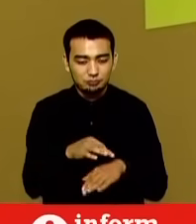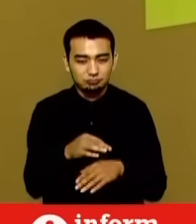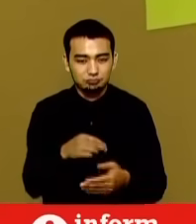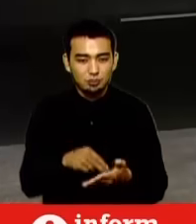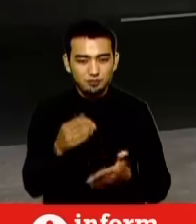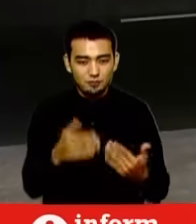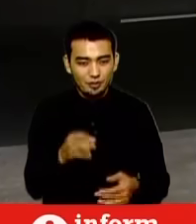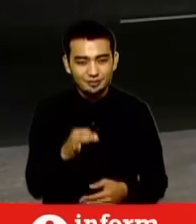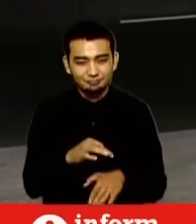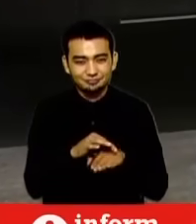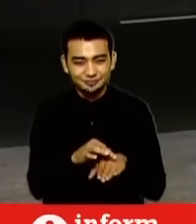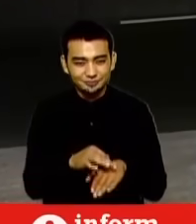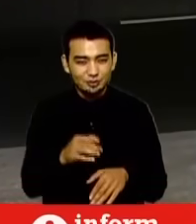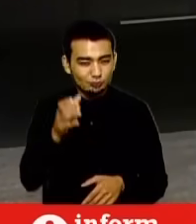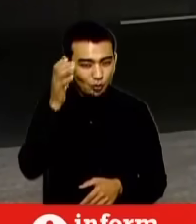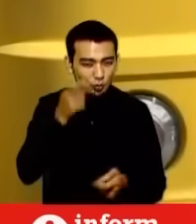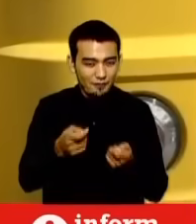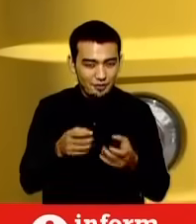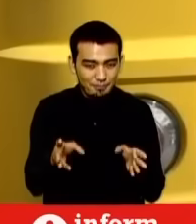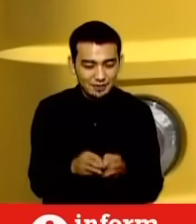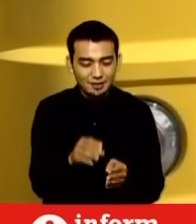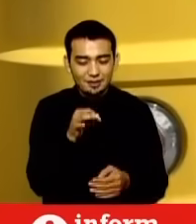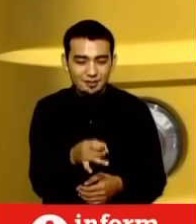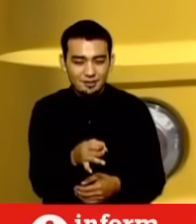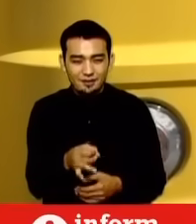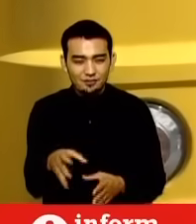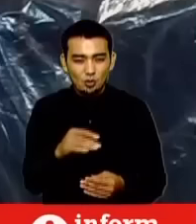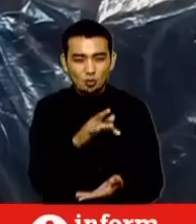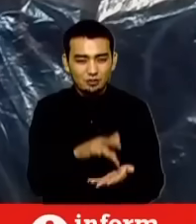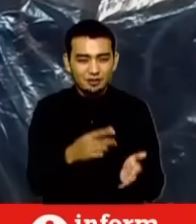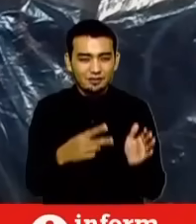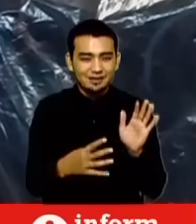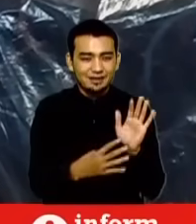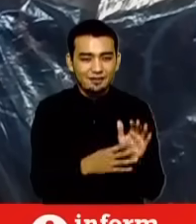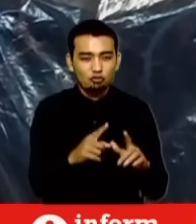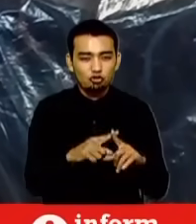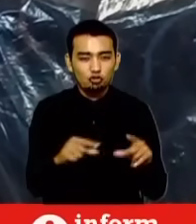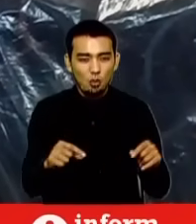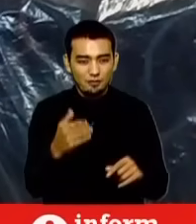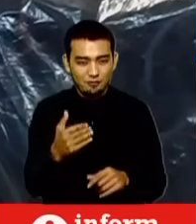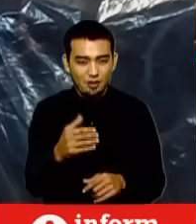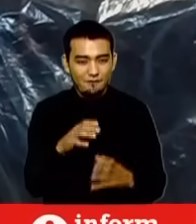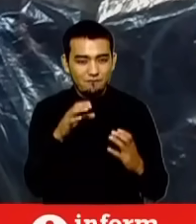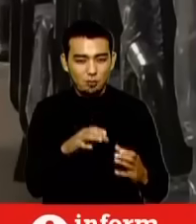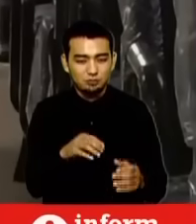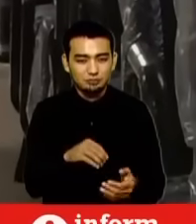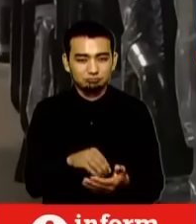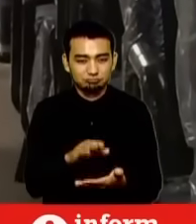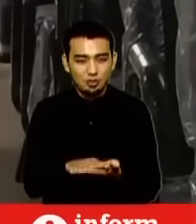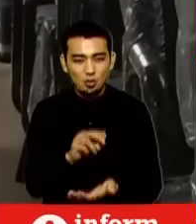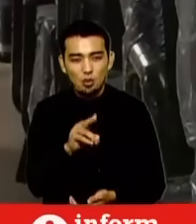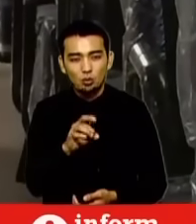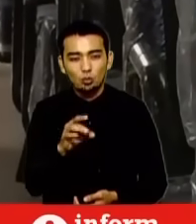қалалық мобильділік пен білім басқармасы бірлесіп, қаланың барлық аудандарындағы 29 мектеп арасындағы автобустарды пайдалану бойынша конкурстық